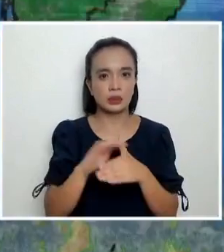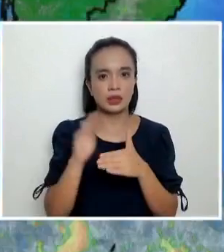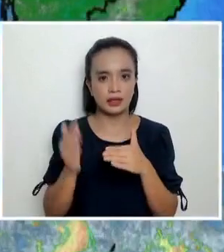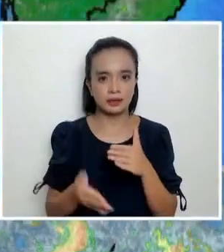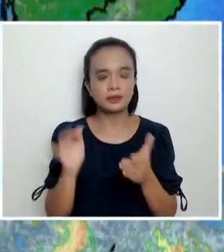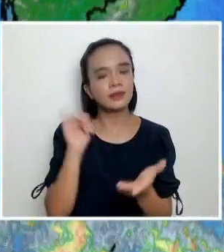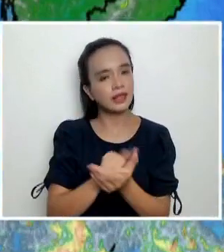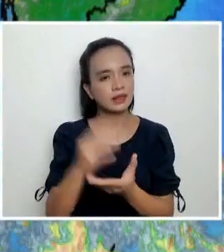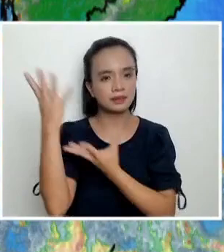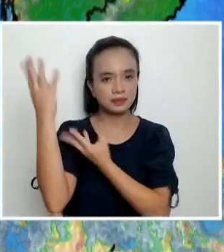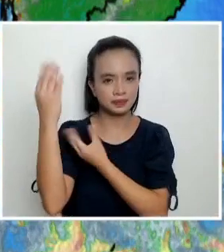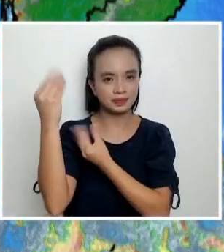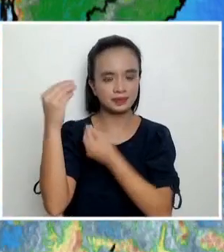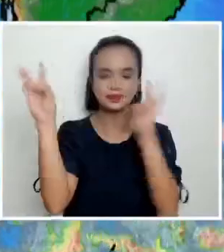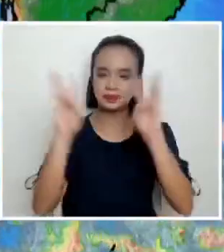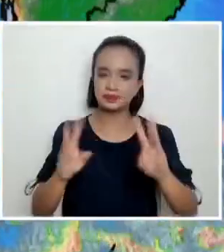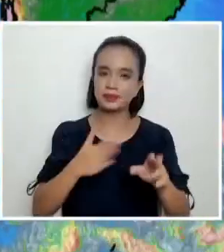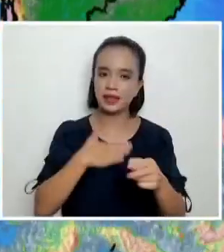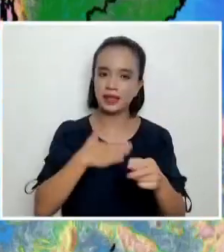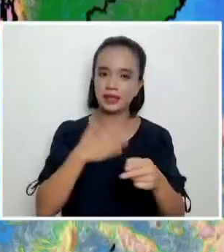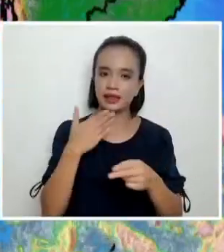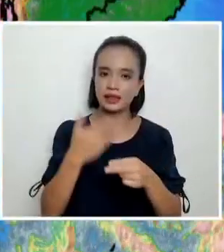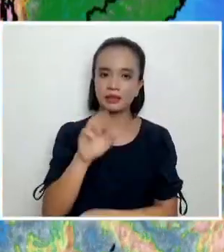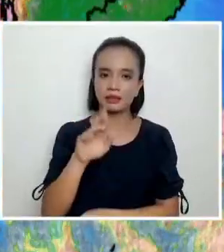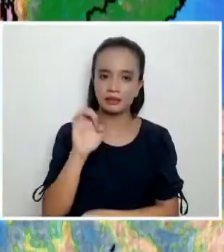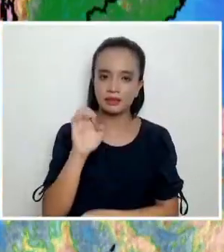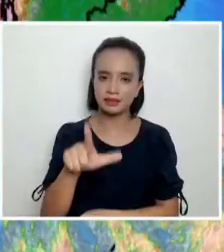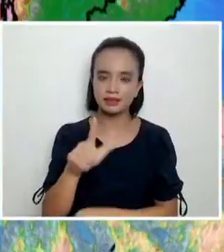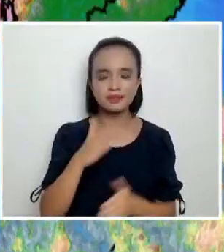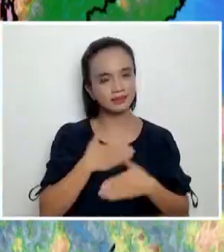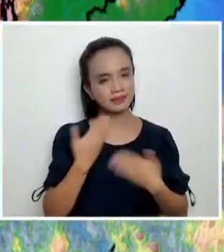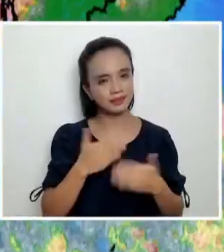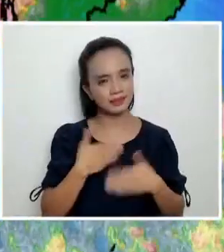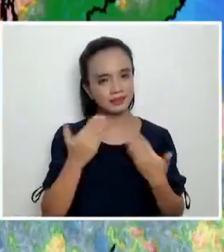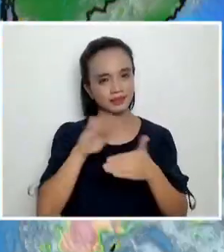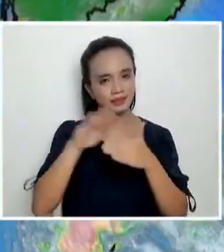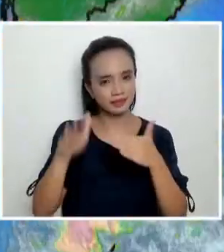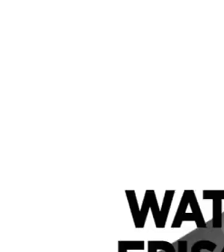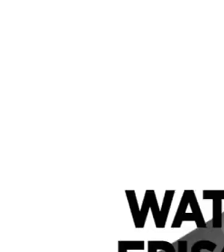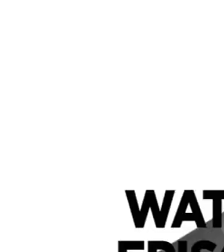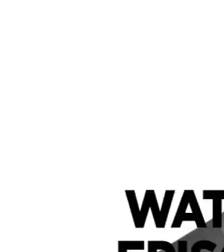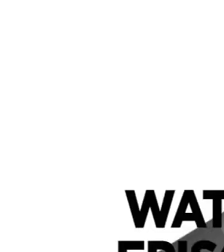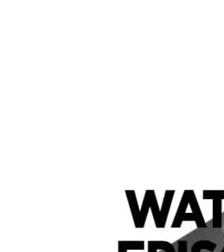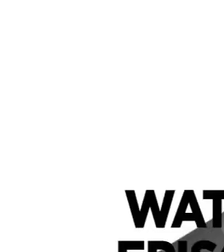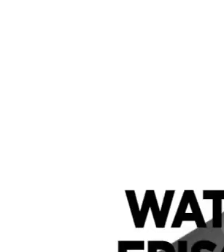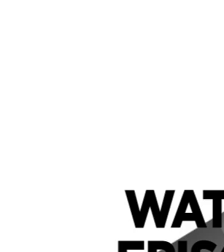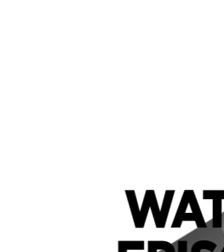ang update sa lagay ng panahon. Ako po si Ariel Rojas. Happy weekend at ingat kapamilya!